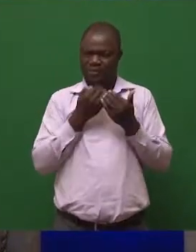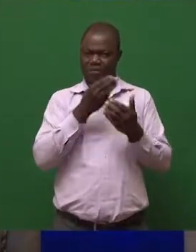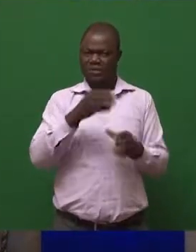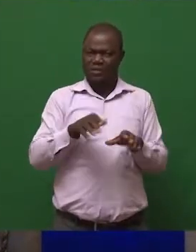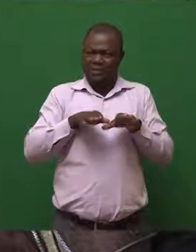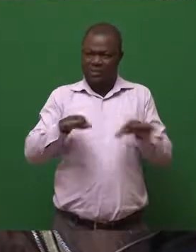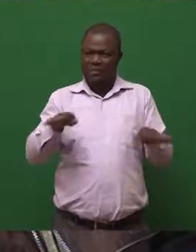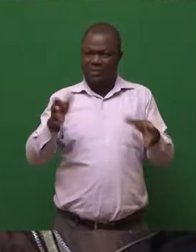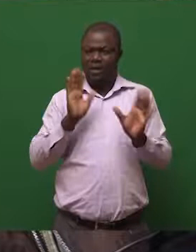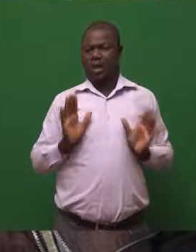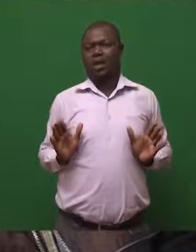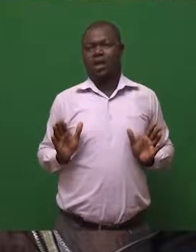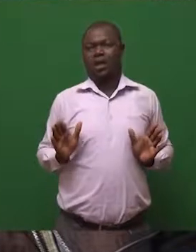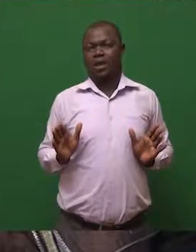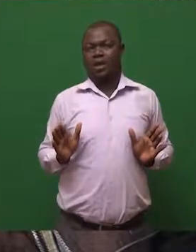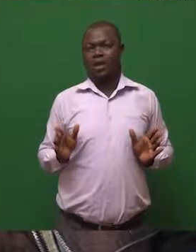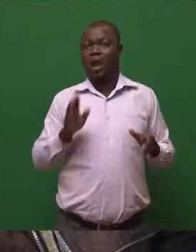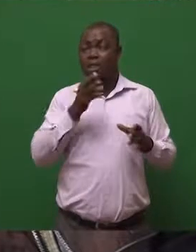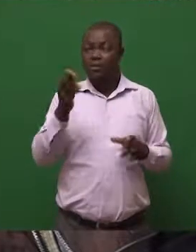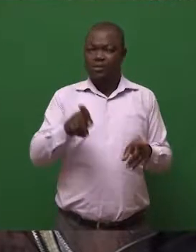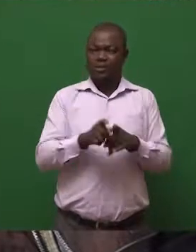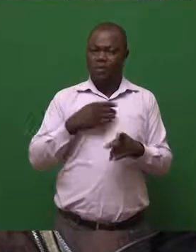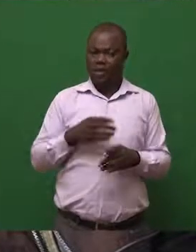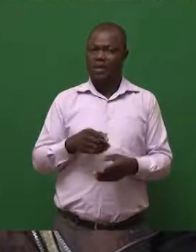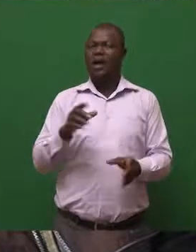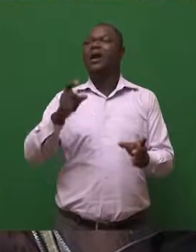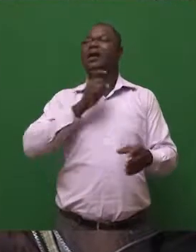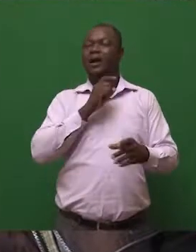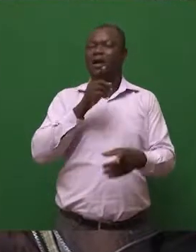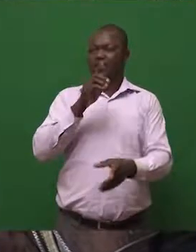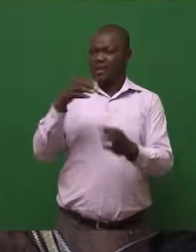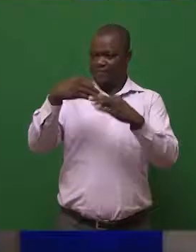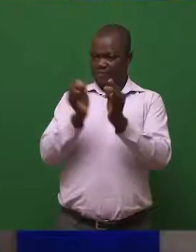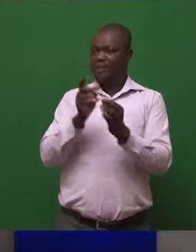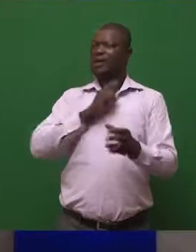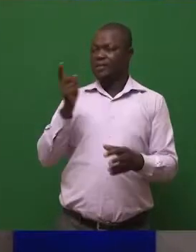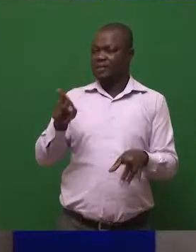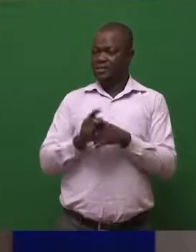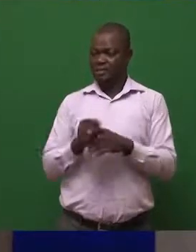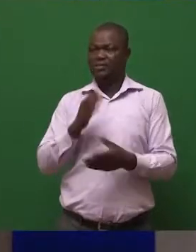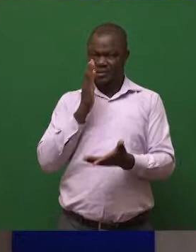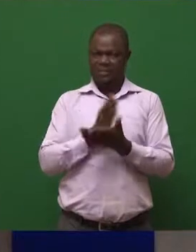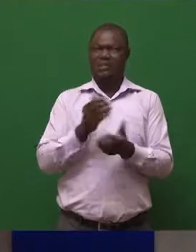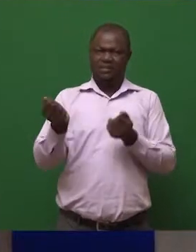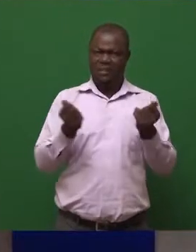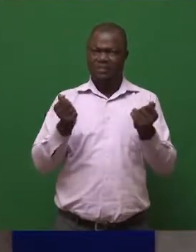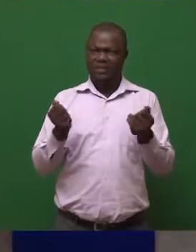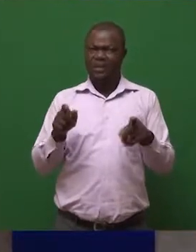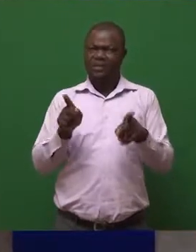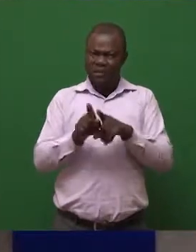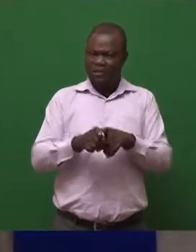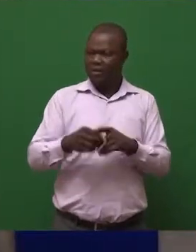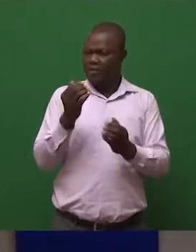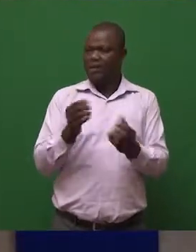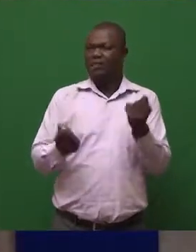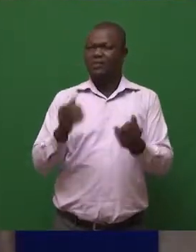dzirambe dzirege kuramba dzichingoitika mambonzwa zvambotaura kuti mwana oda kungotora motikari yekungoti vamwe mwana akatora rezenisi svondo rakapera